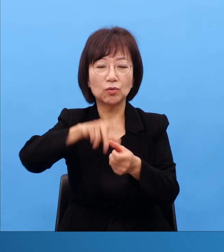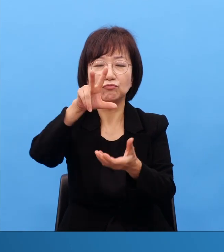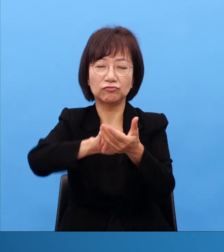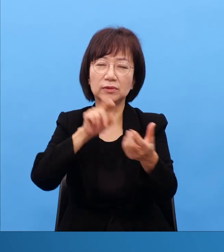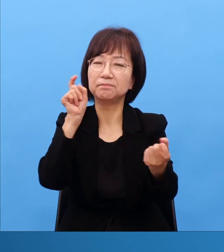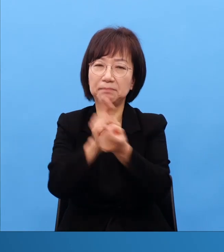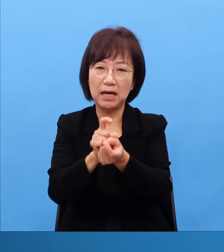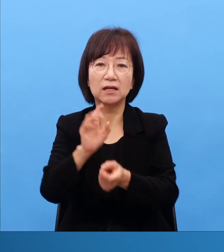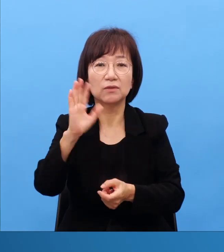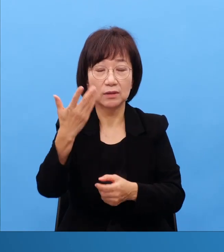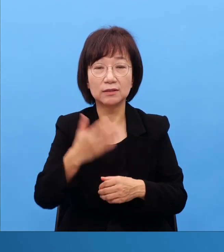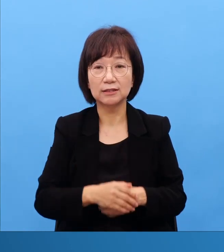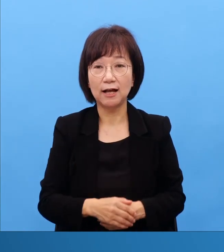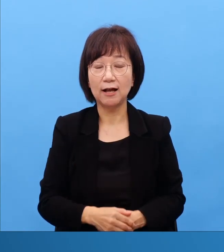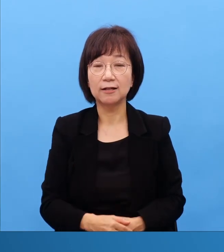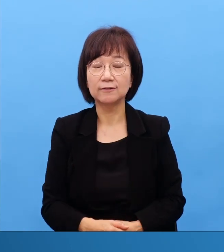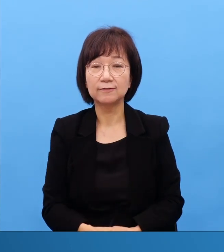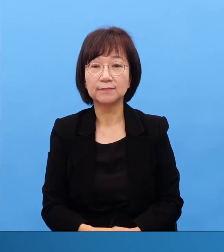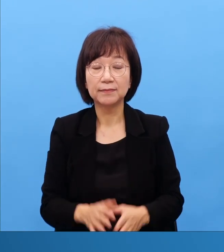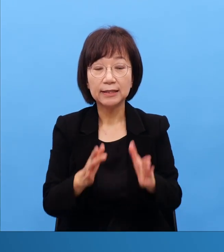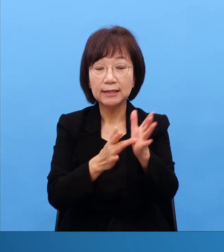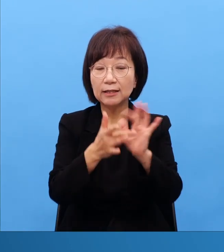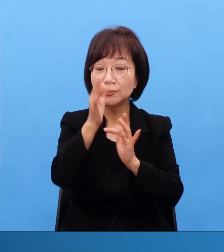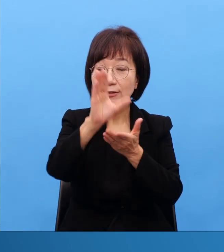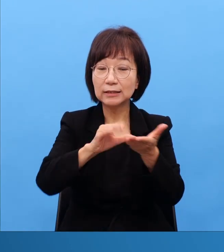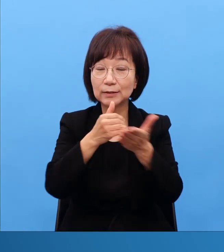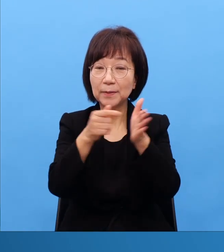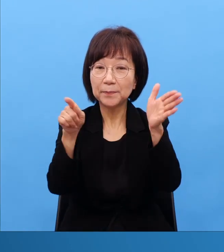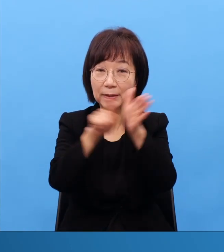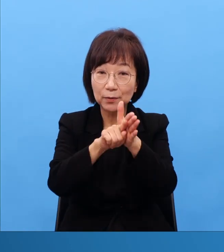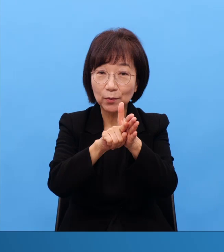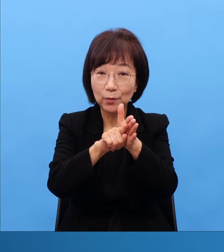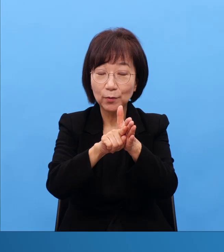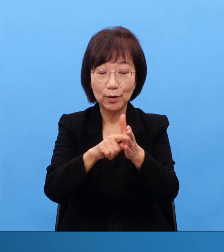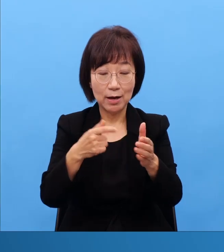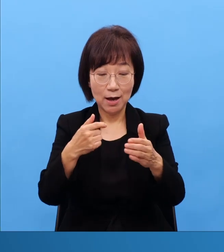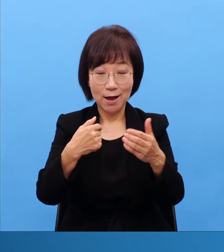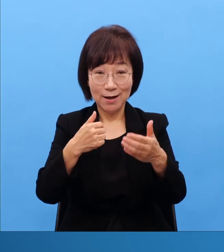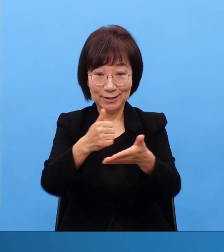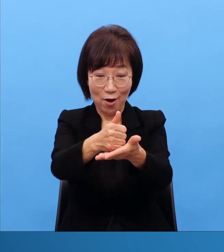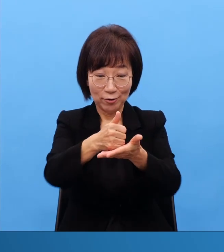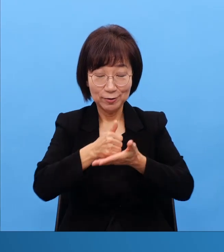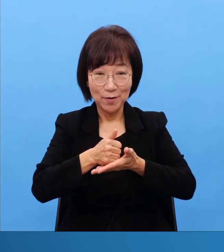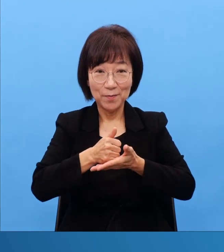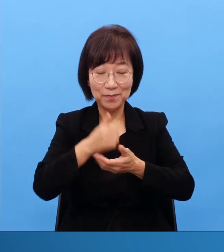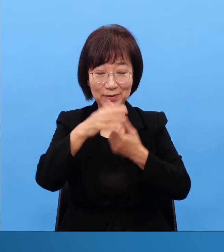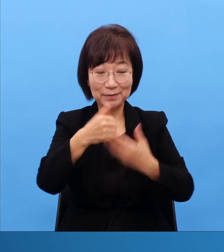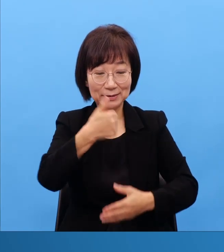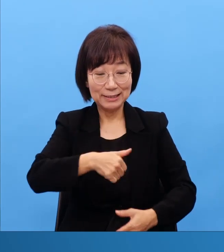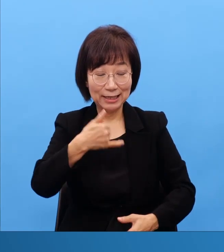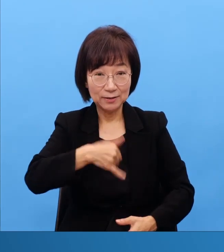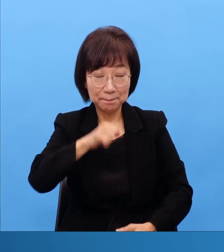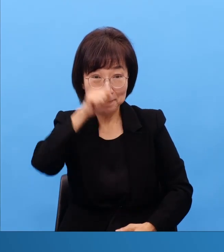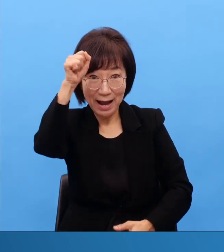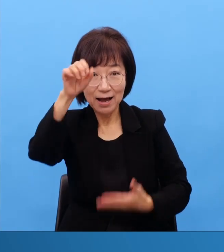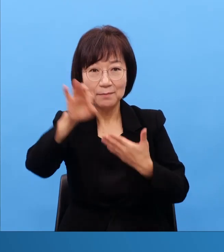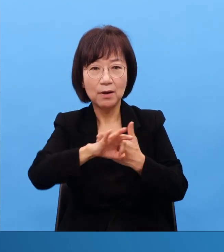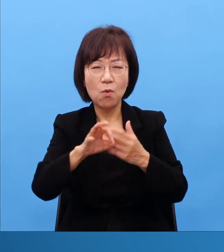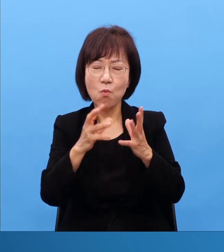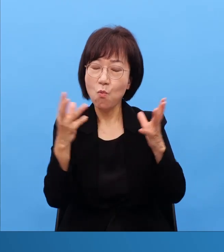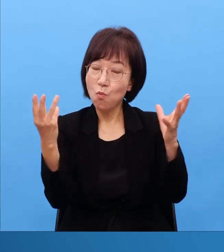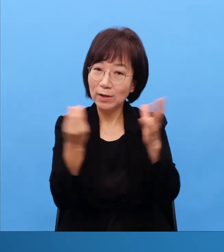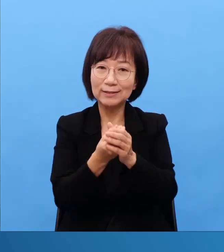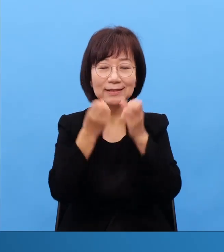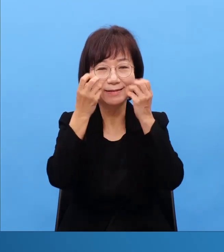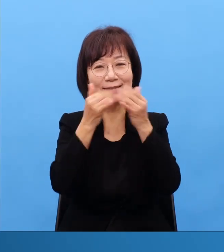영적 문제입니다. 예수 그리스도를 믿고 구주로 영접한 하나님 자녀가 되는 순간에 막바로 신분 바뀌어버려요.